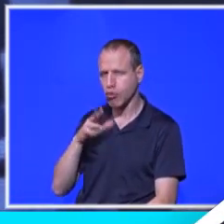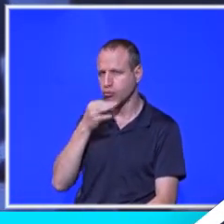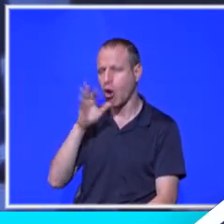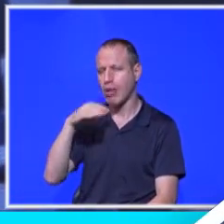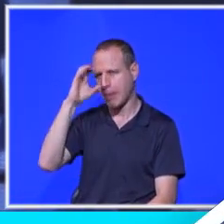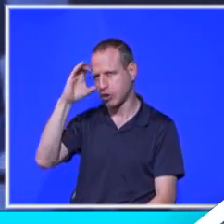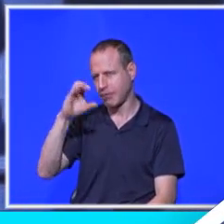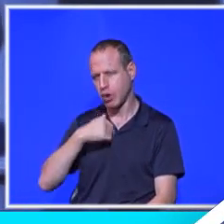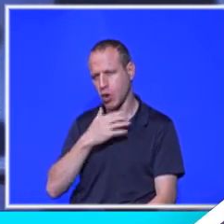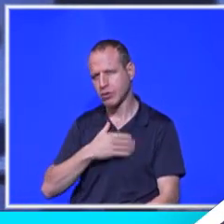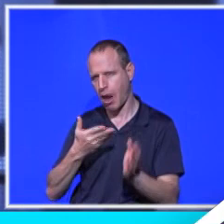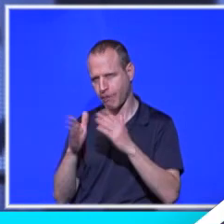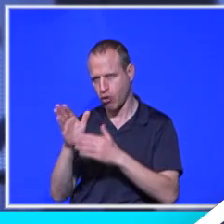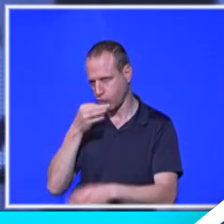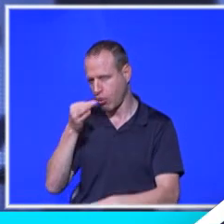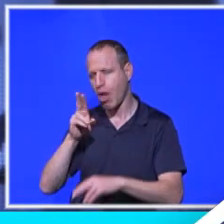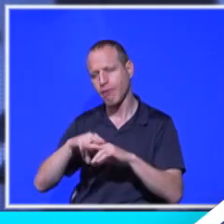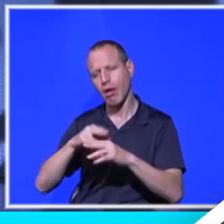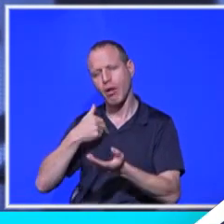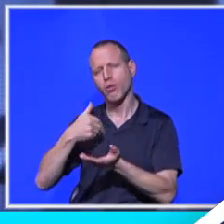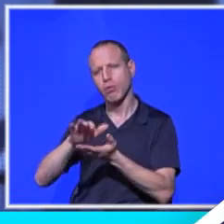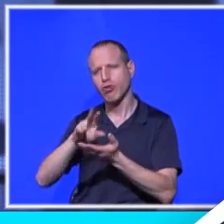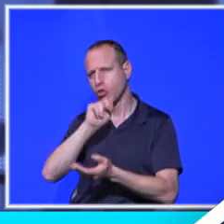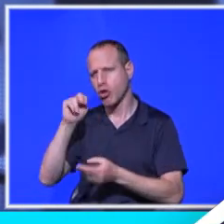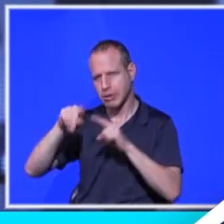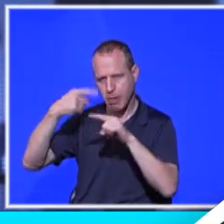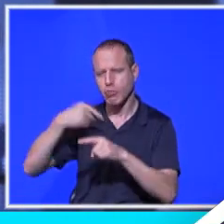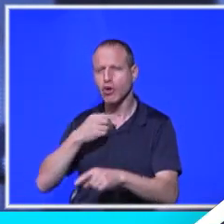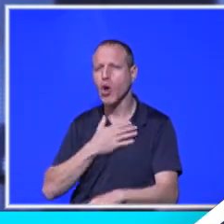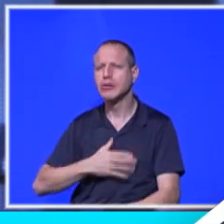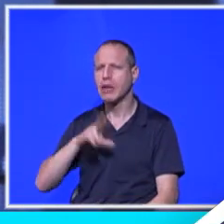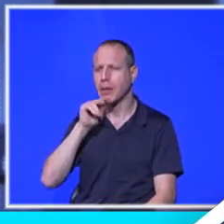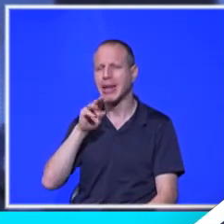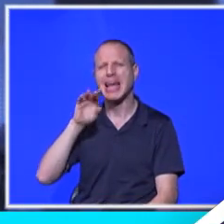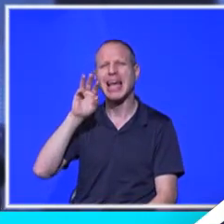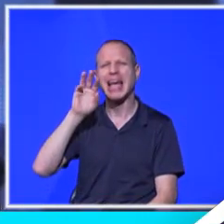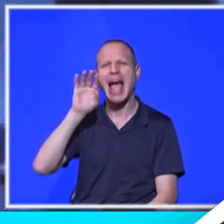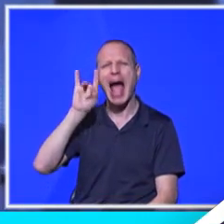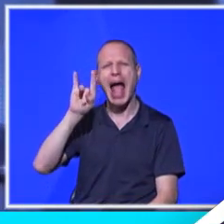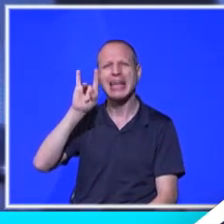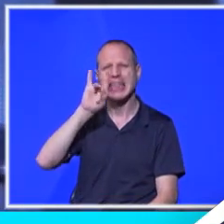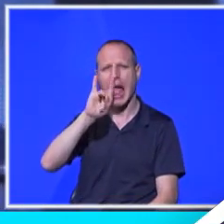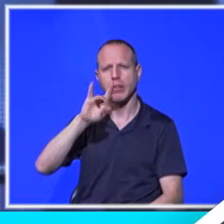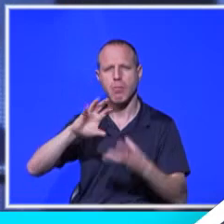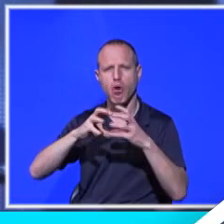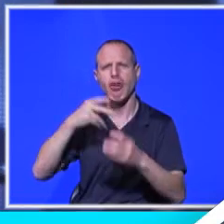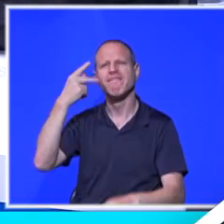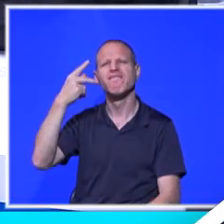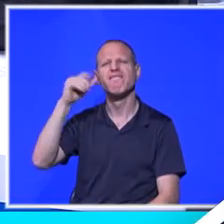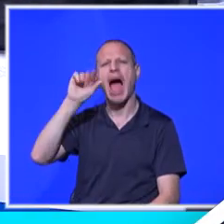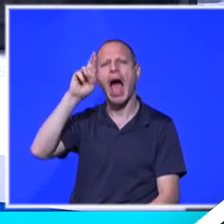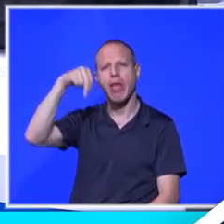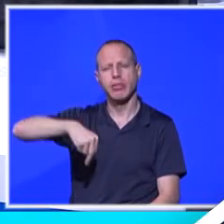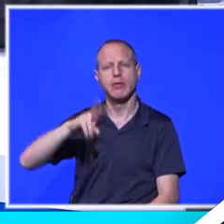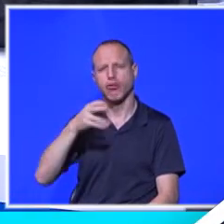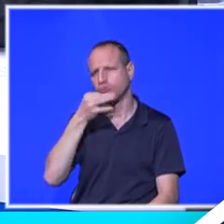מהצופים, אני רוצה להפנות שאלה, ואז אנחנו גם נמשיך לנושאים הבאים שאני רוצה לדבר איתם עליך. תגית חן ממושב פרן, יש לה